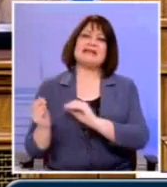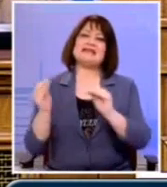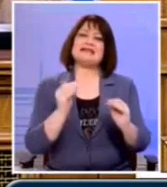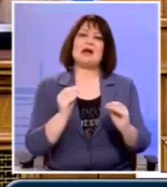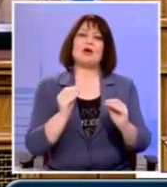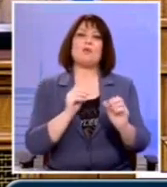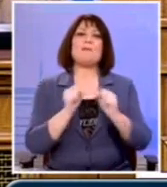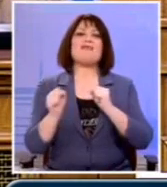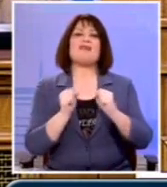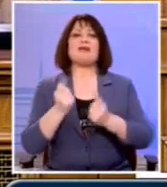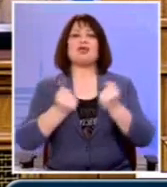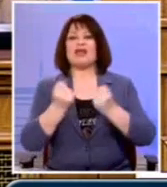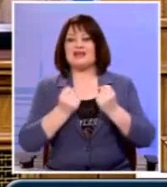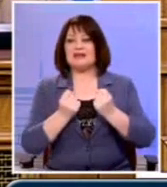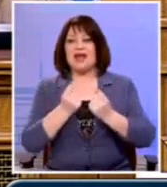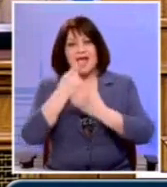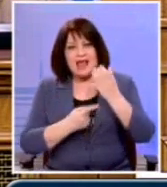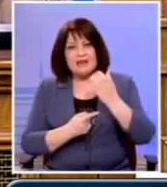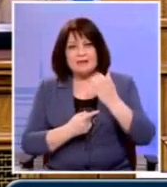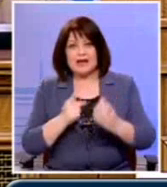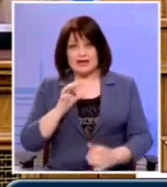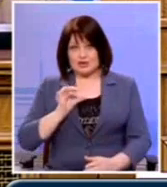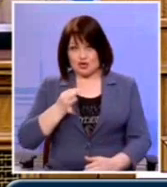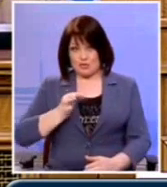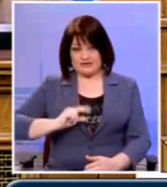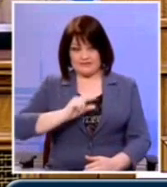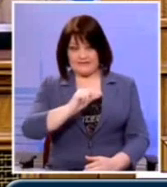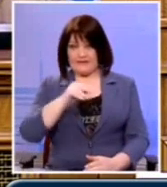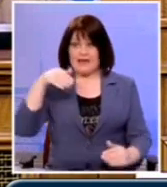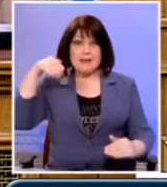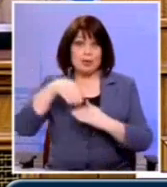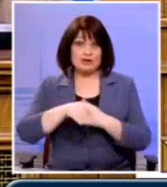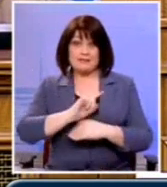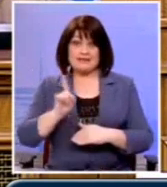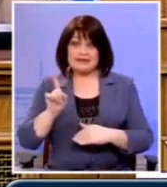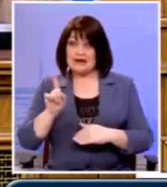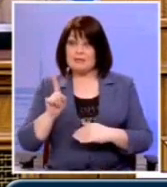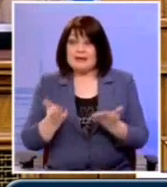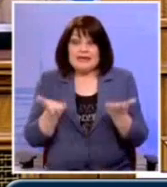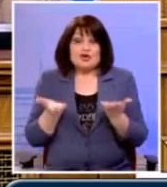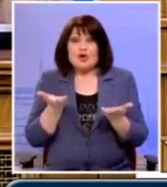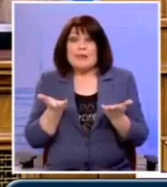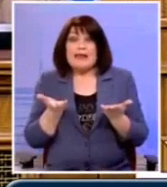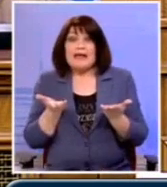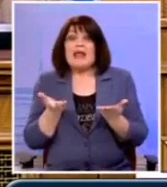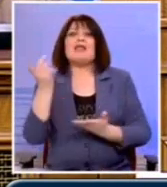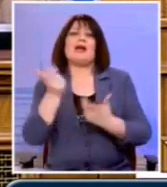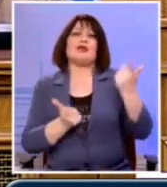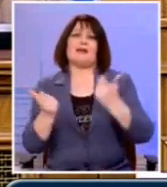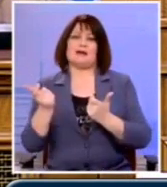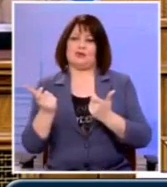έλλειμμα. Όταν έχεις κοινό νόμισμα δεν μπορεί να γίνει υποτίμηση, οπότε τι πρέπει να γίνει για να εξισορροπηθεί η κατάσταση? Δανεισμός.